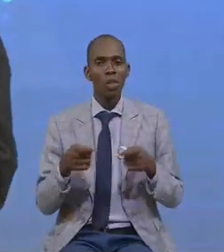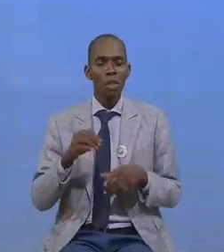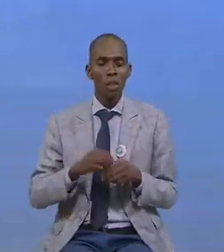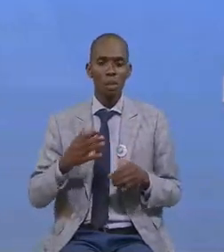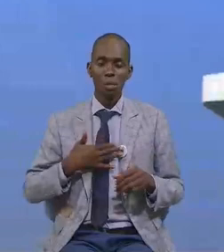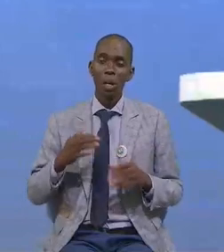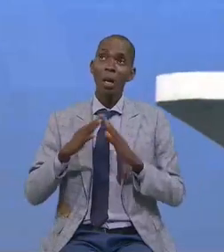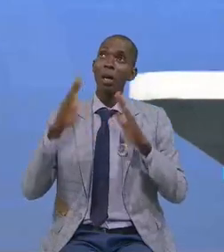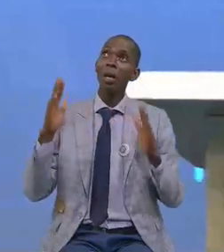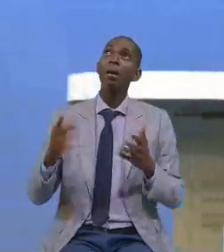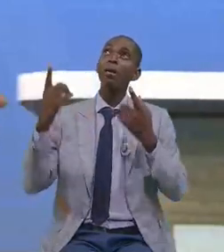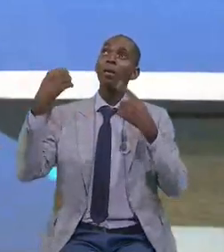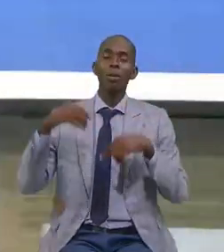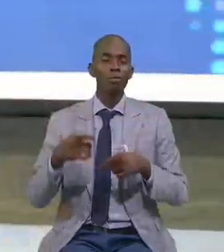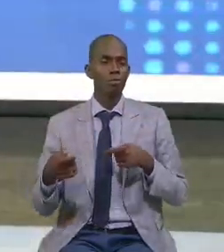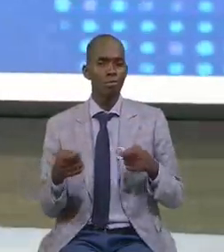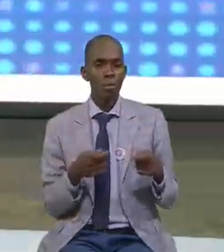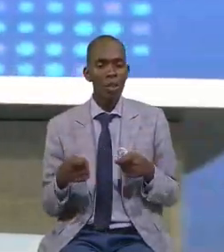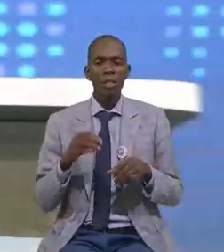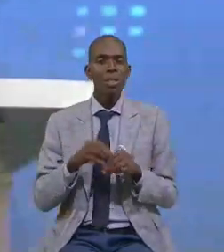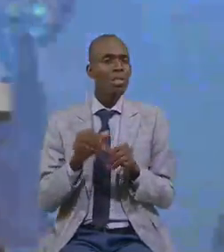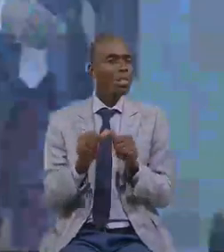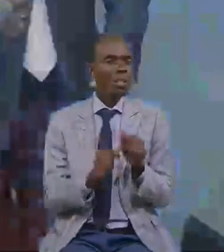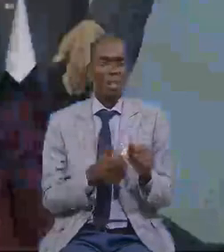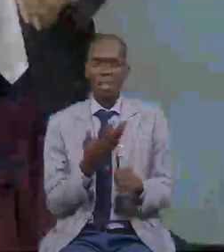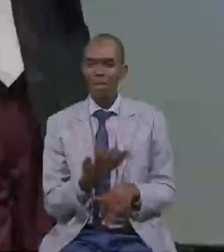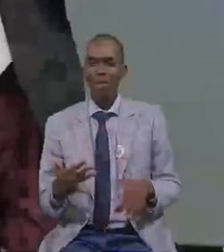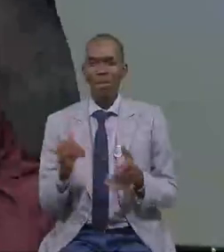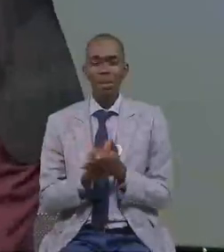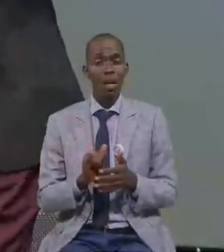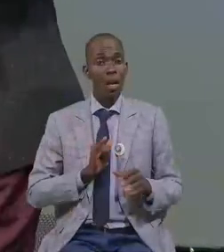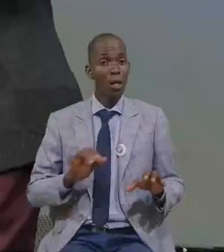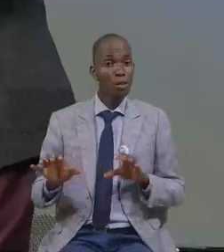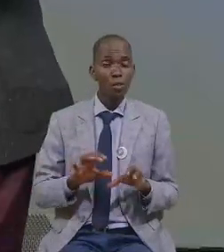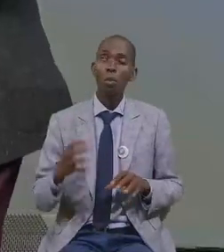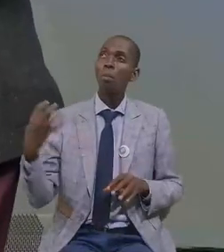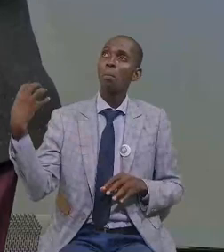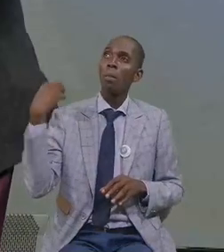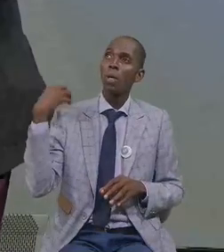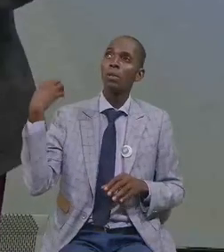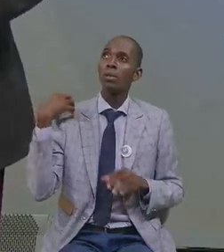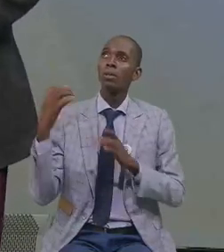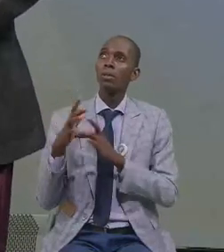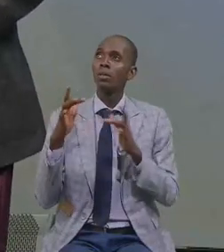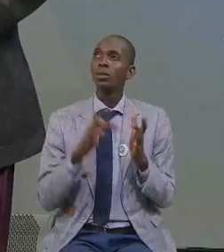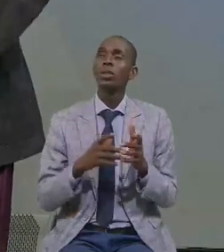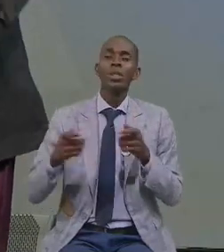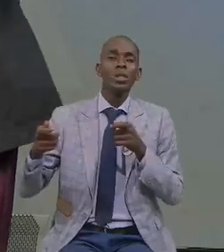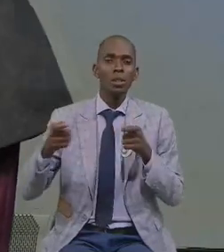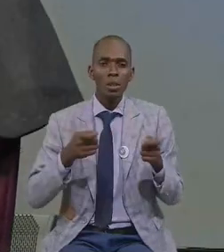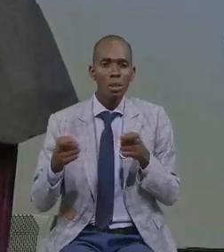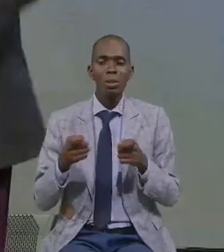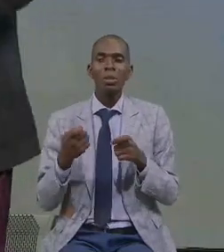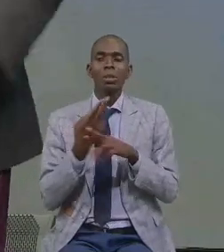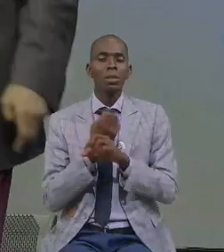ma demeure. Dans tout ce que je fais, Maître Jésus règne.